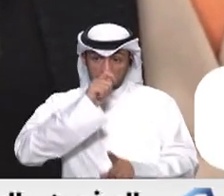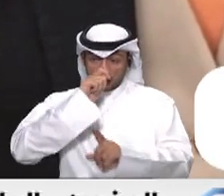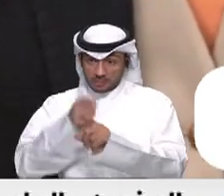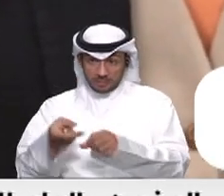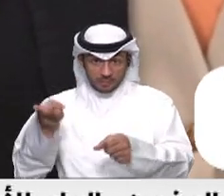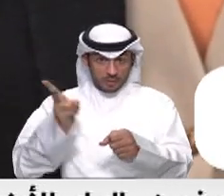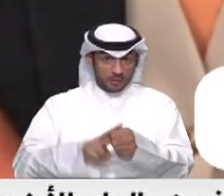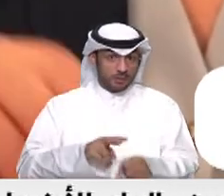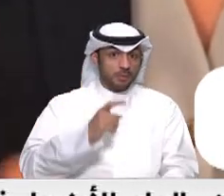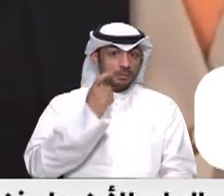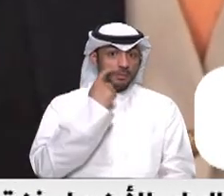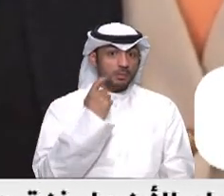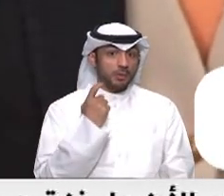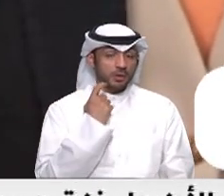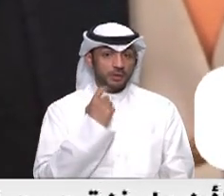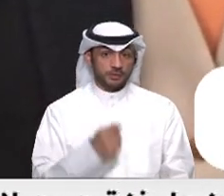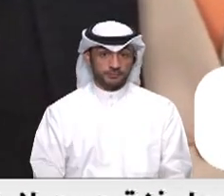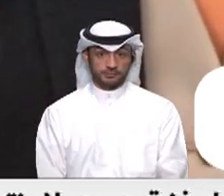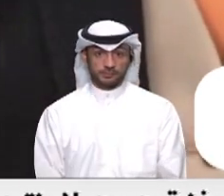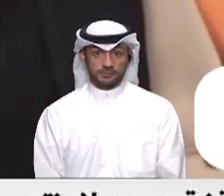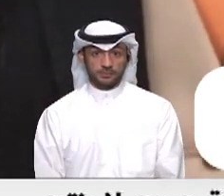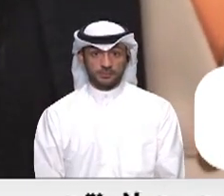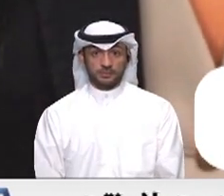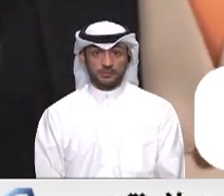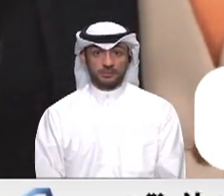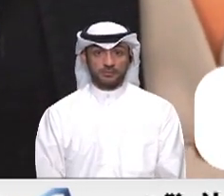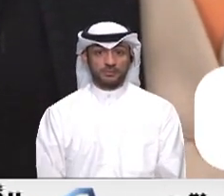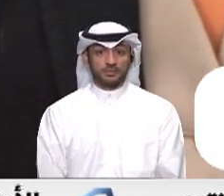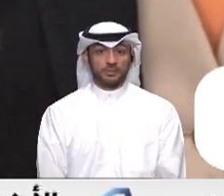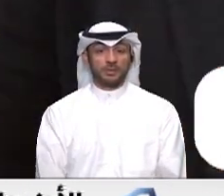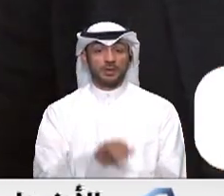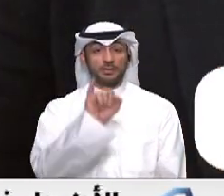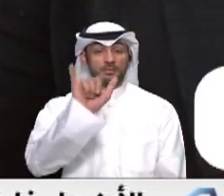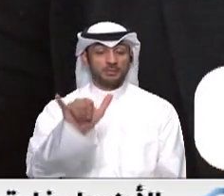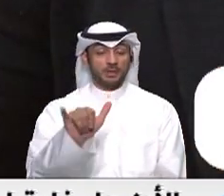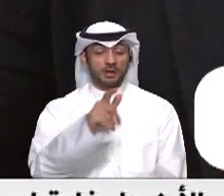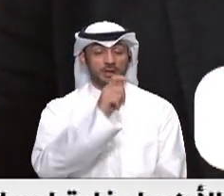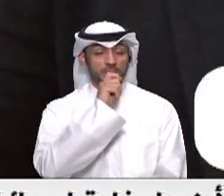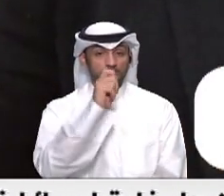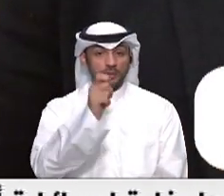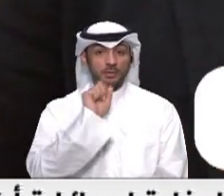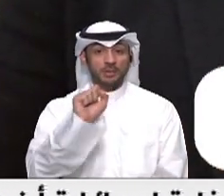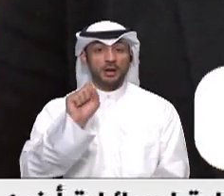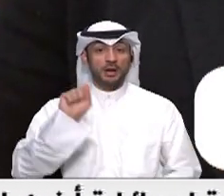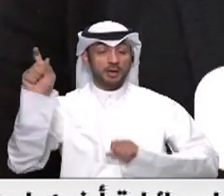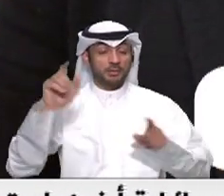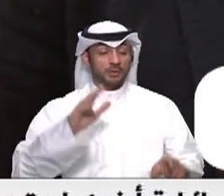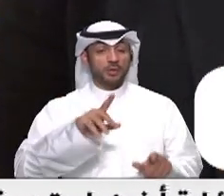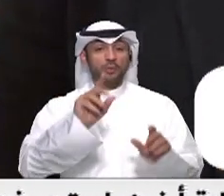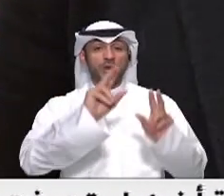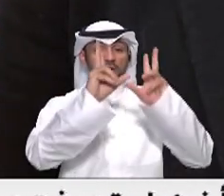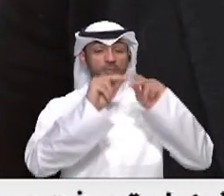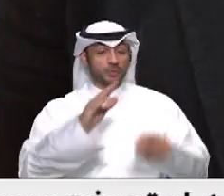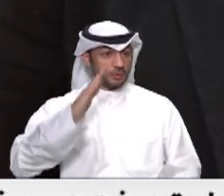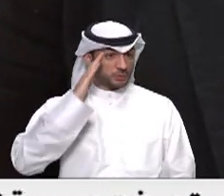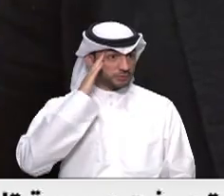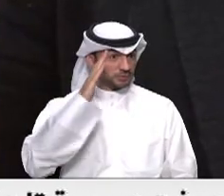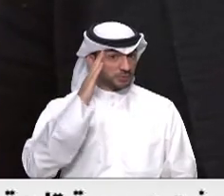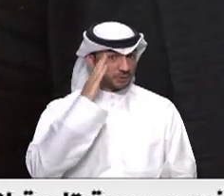مجددا لاستهدافات مباشرة. نعم، مي فرحات مراسلة قناة الأخبار، كنت معنا من بيروت، شكرا جزيلا لك.